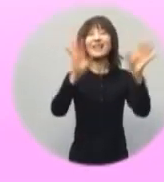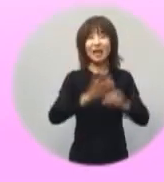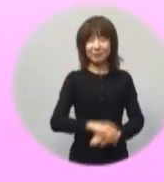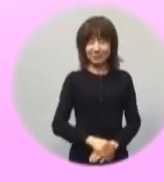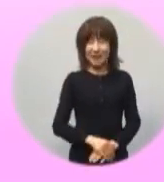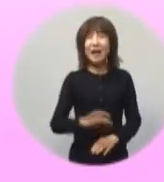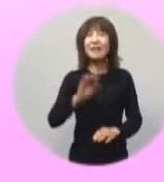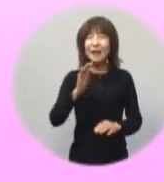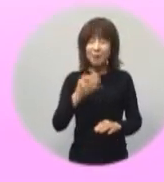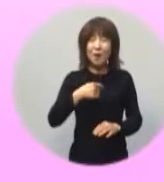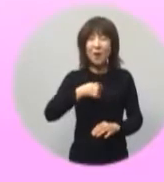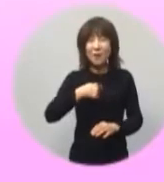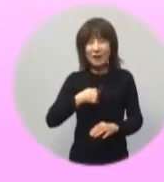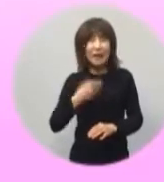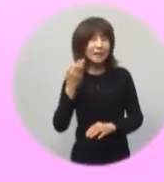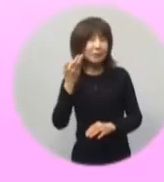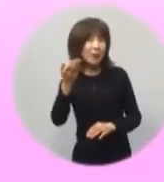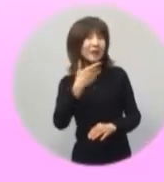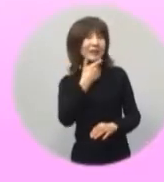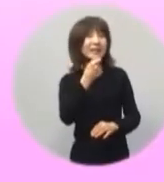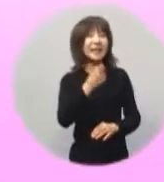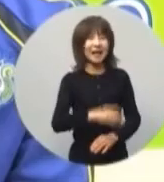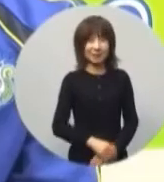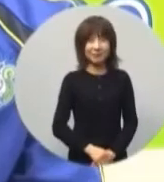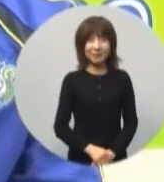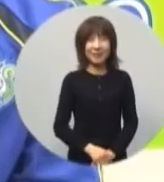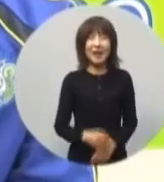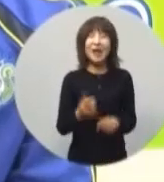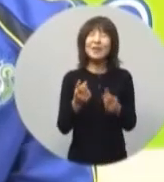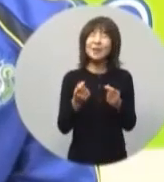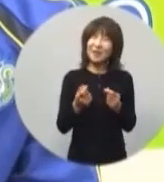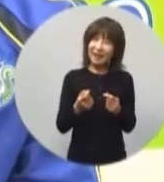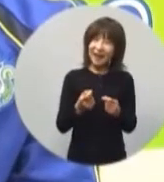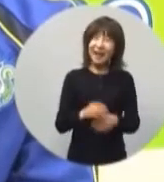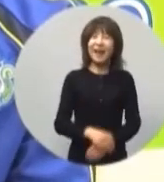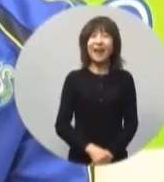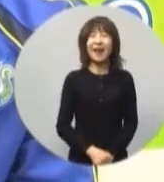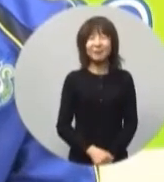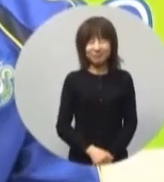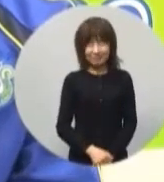でも私も聞きたいわ。 そうだな、